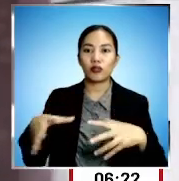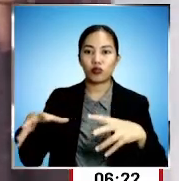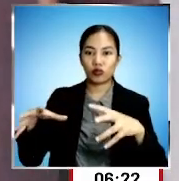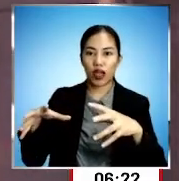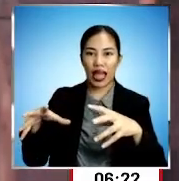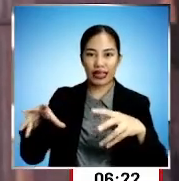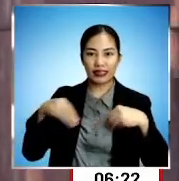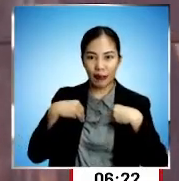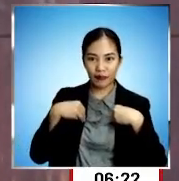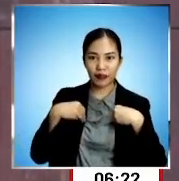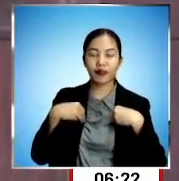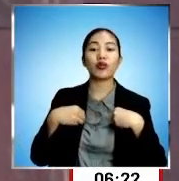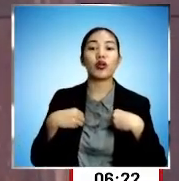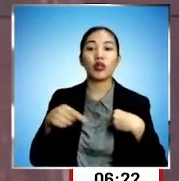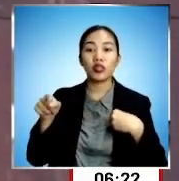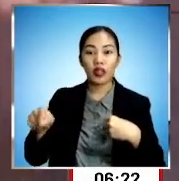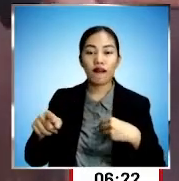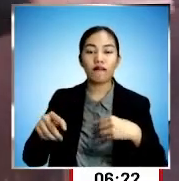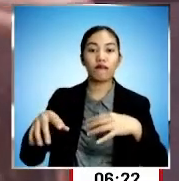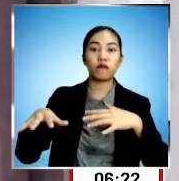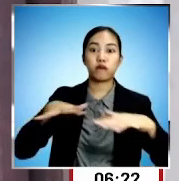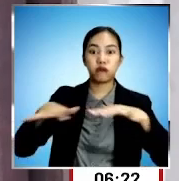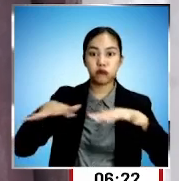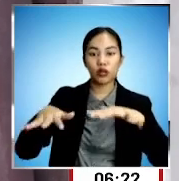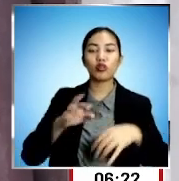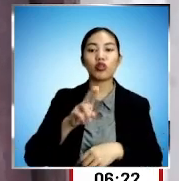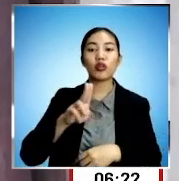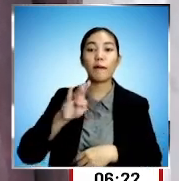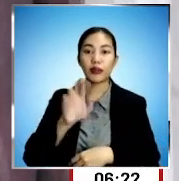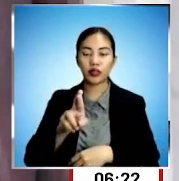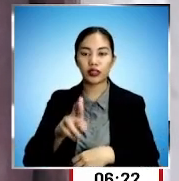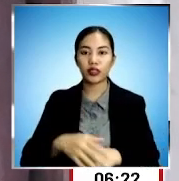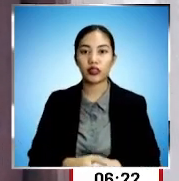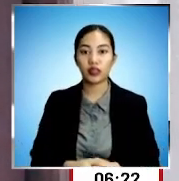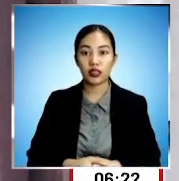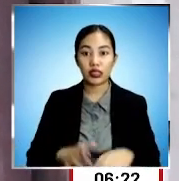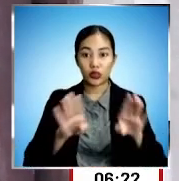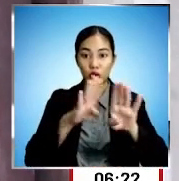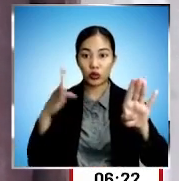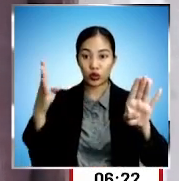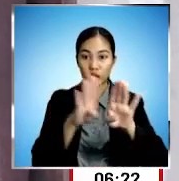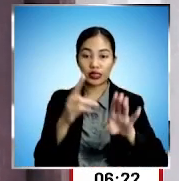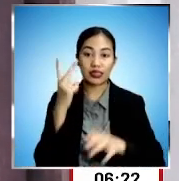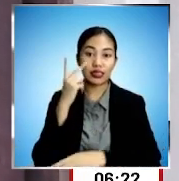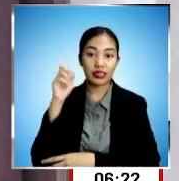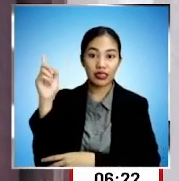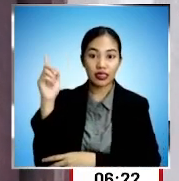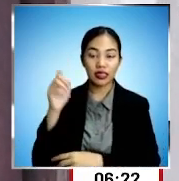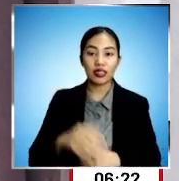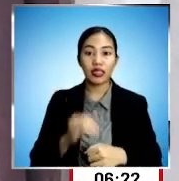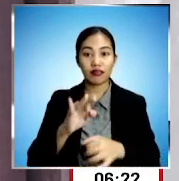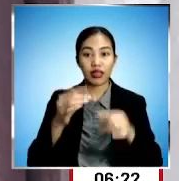Ito, parang putol sa ngayon, pero isi-seal pa rin yan. Lalagyan namin ng sealant para pag lumindol,